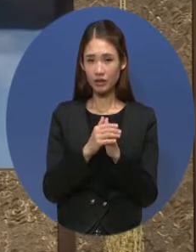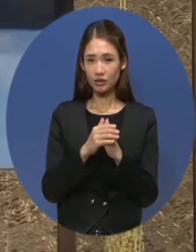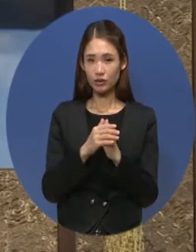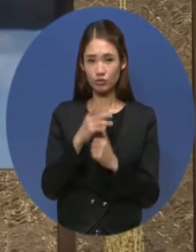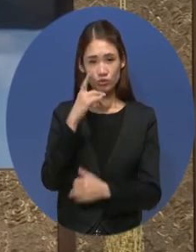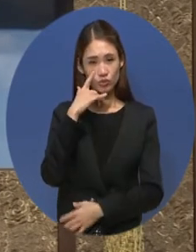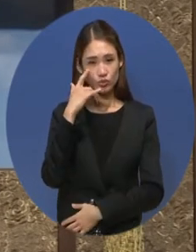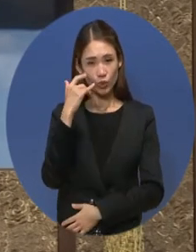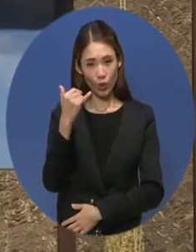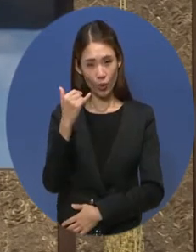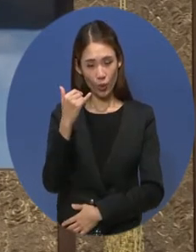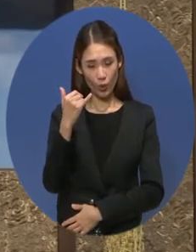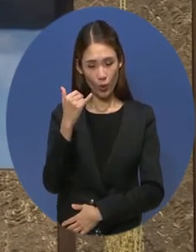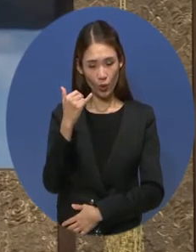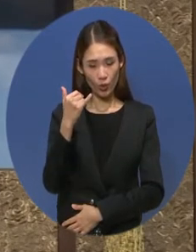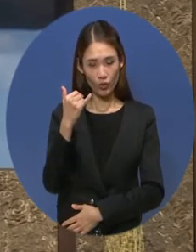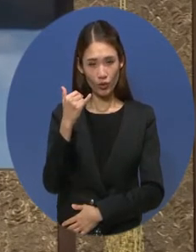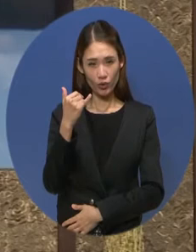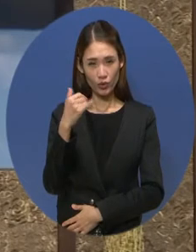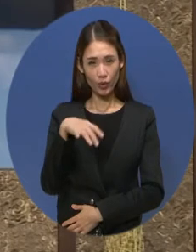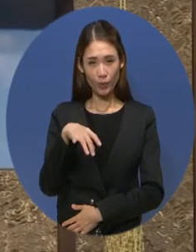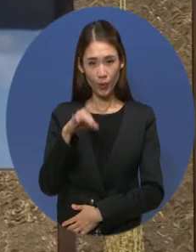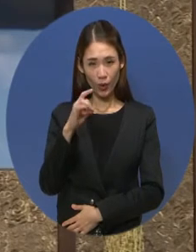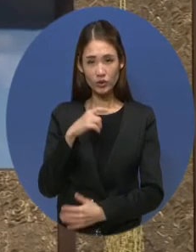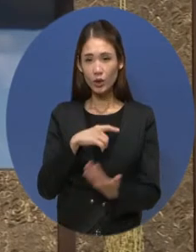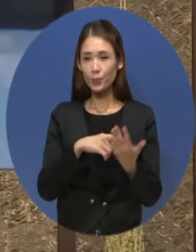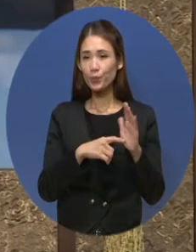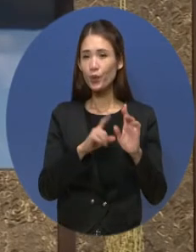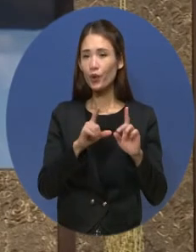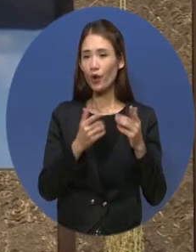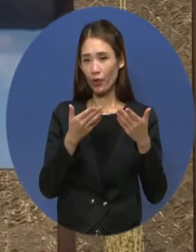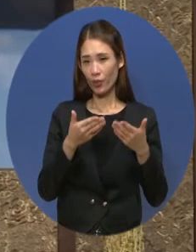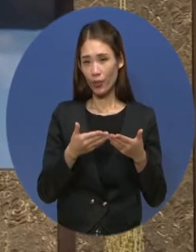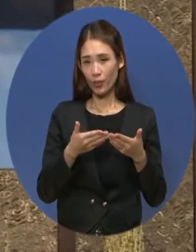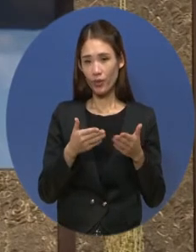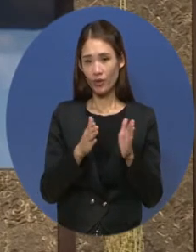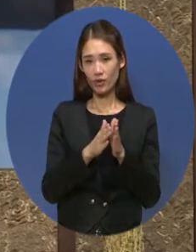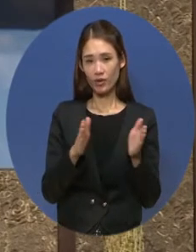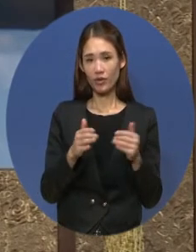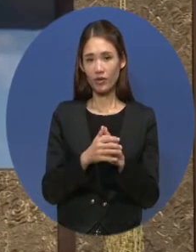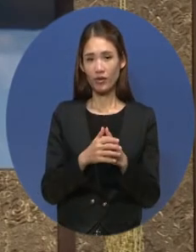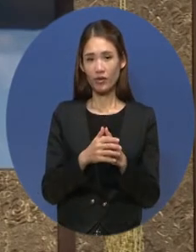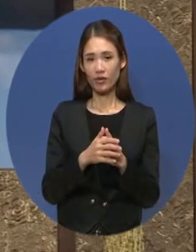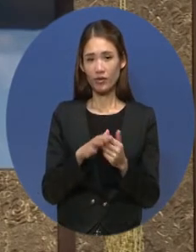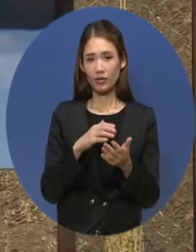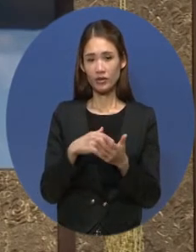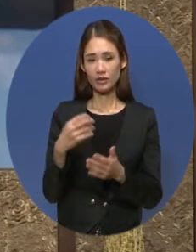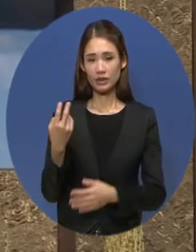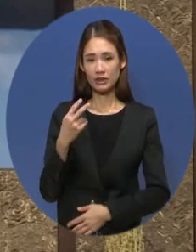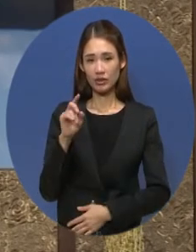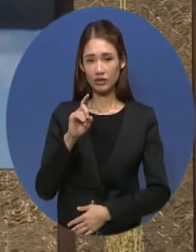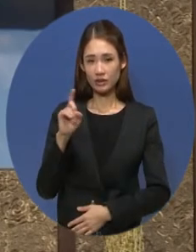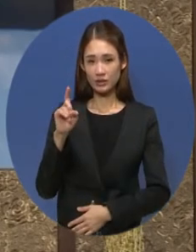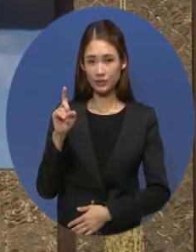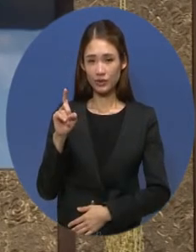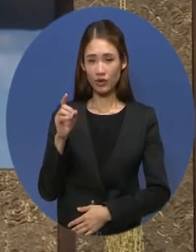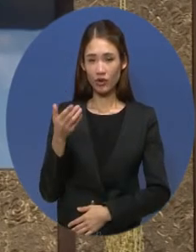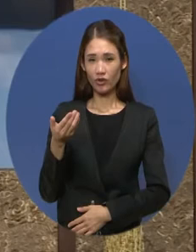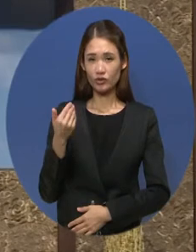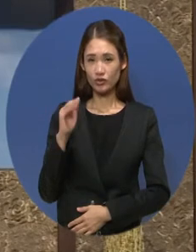부모님들이 4 어 이제 표현을 하기 시작했죠 그게 어 2010년